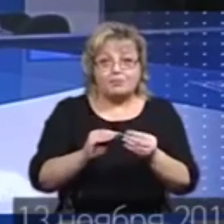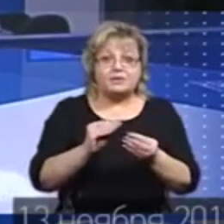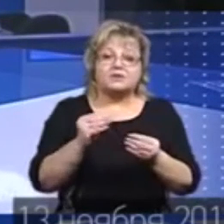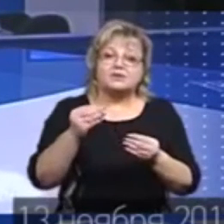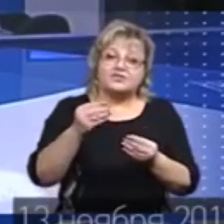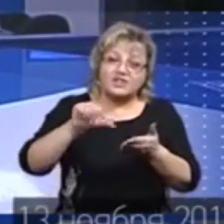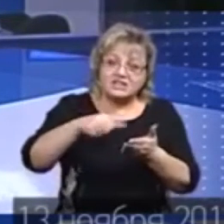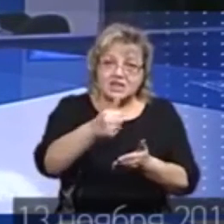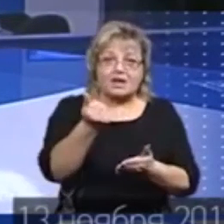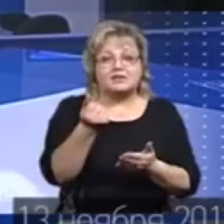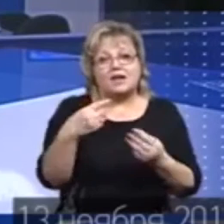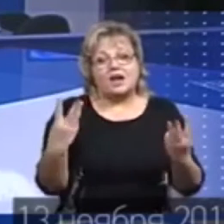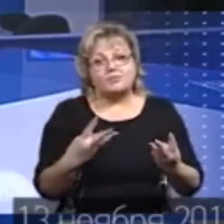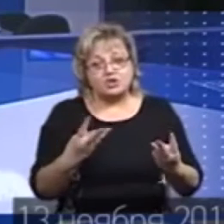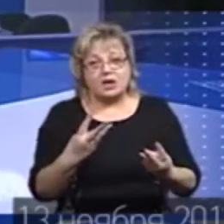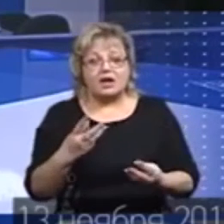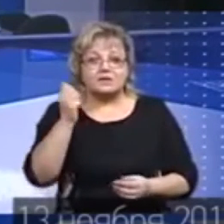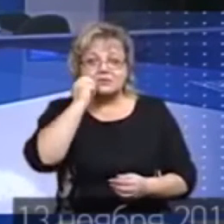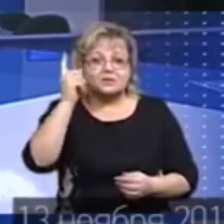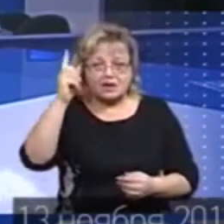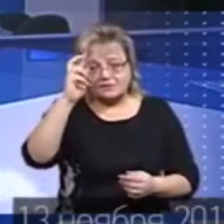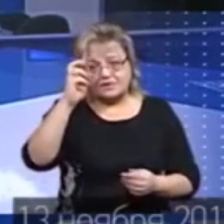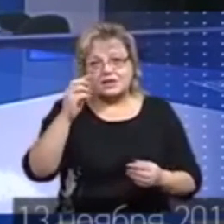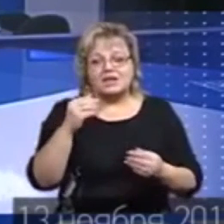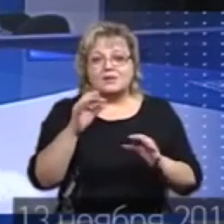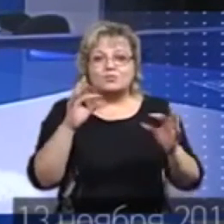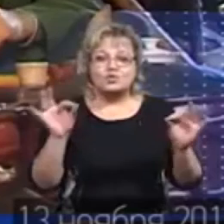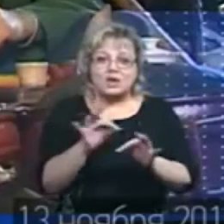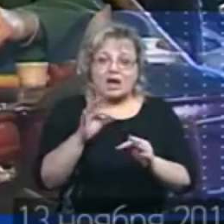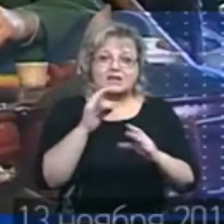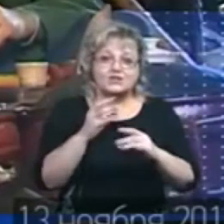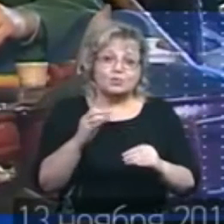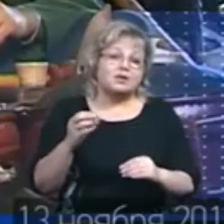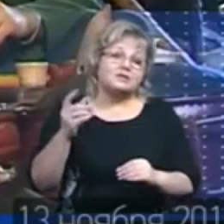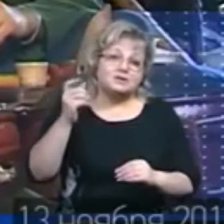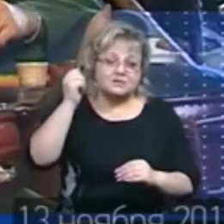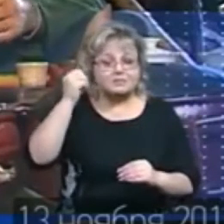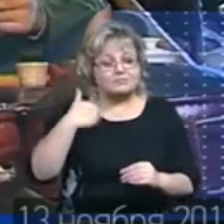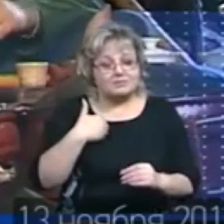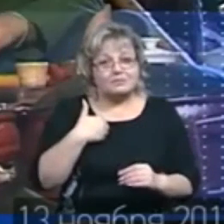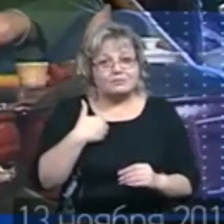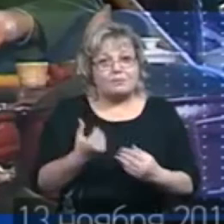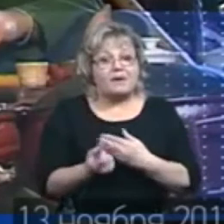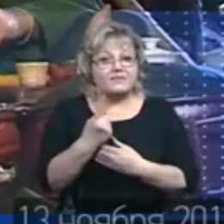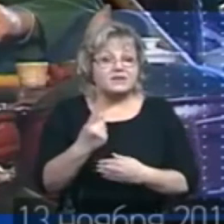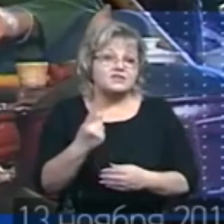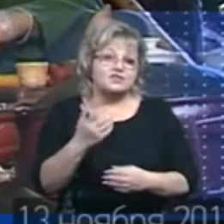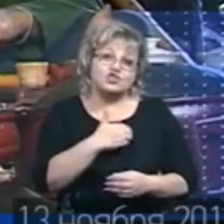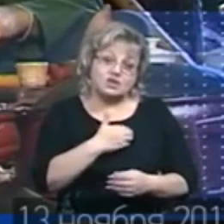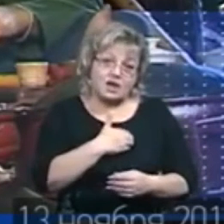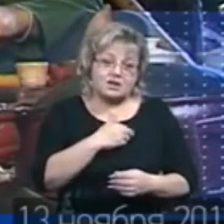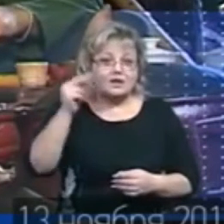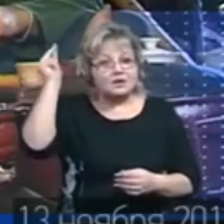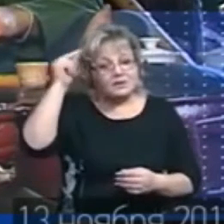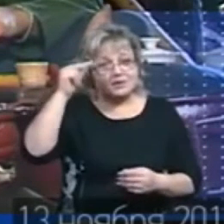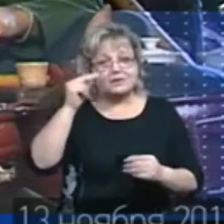вырезает, обжигает редкие и древние музыкальные инструменты разных стран и народов. У меня появилось желание научиться играть на древнем